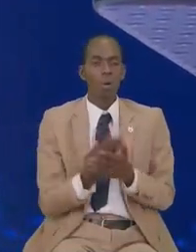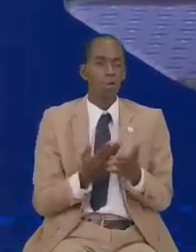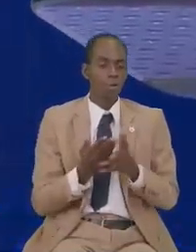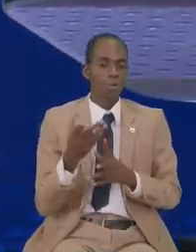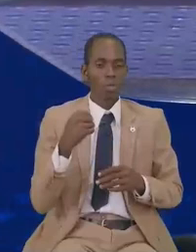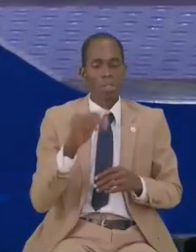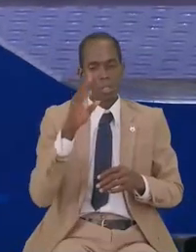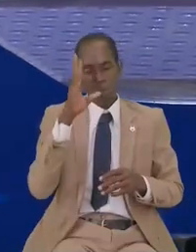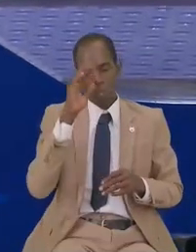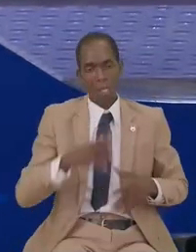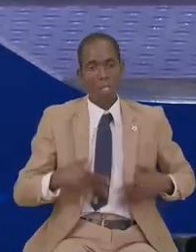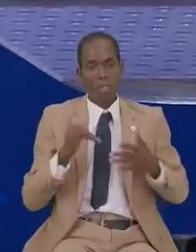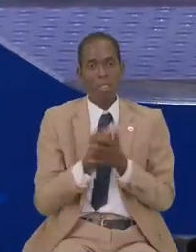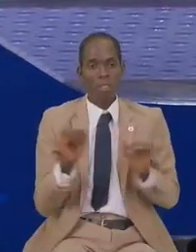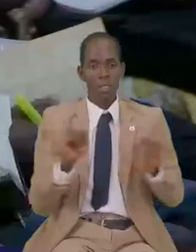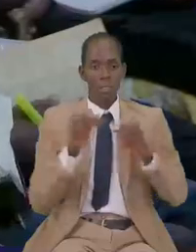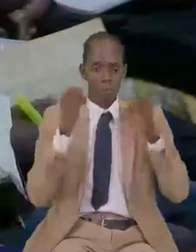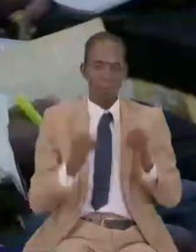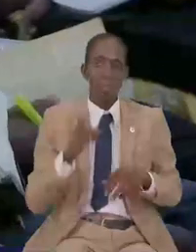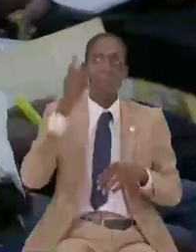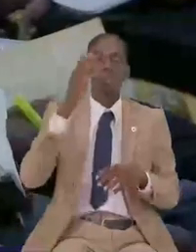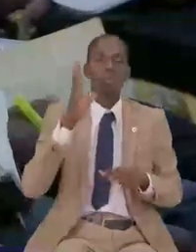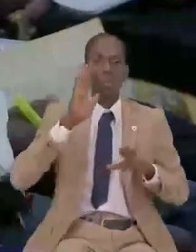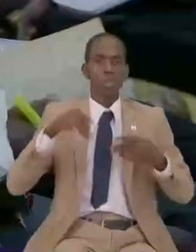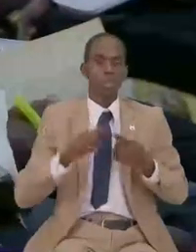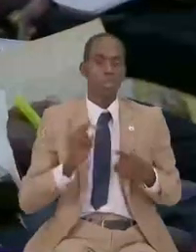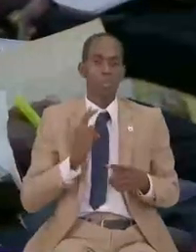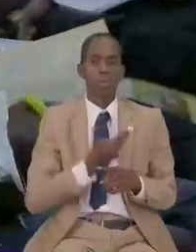le Seigneur vous l'accordera. Voyons,